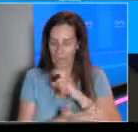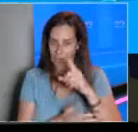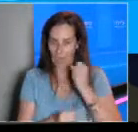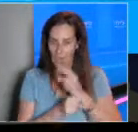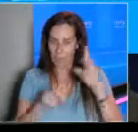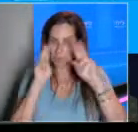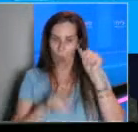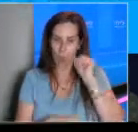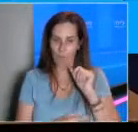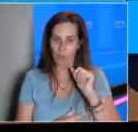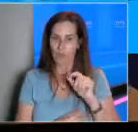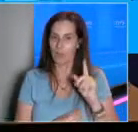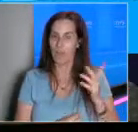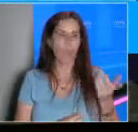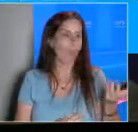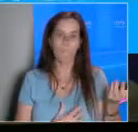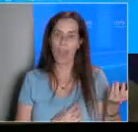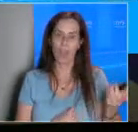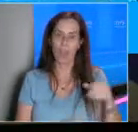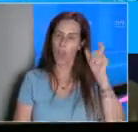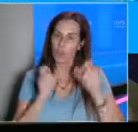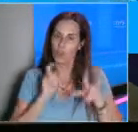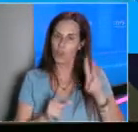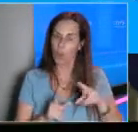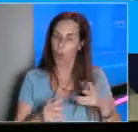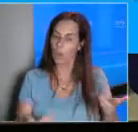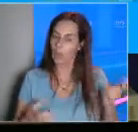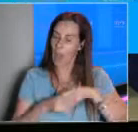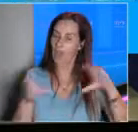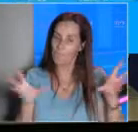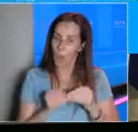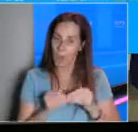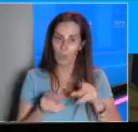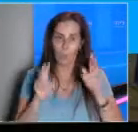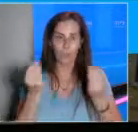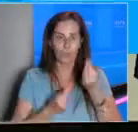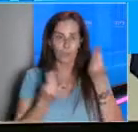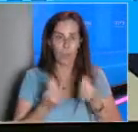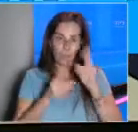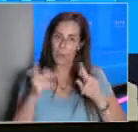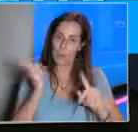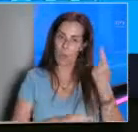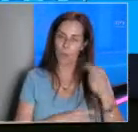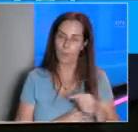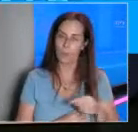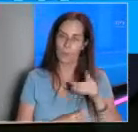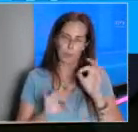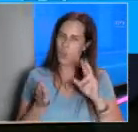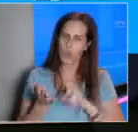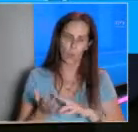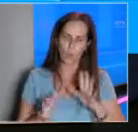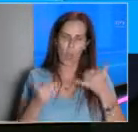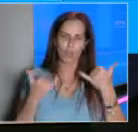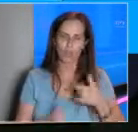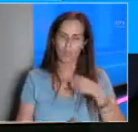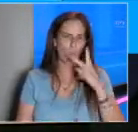לבן הגדולה, כן? אבל אנשים גם יכולים להתחבר, דברים יכולים לקרות. עידן, אתה לגמרי צודק, יכול להיות